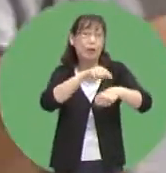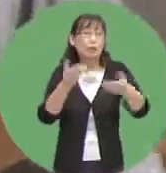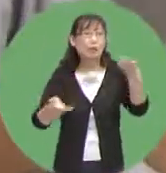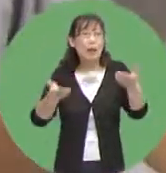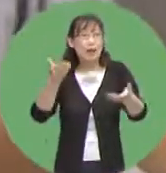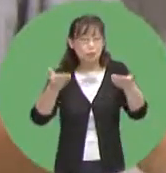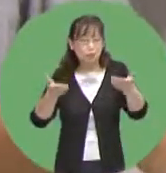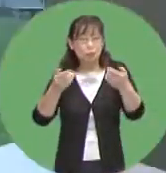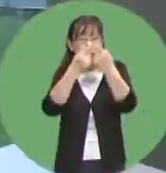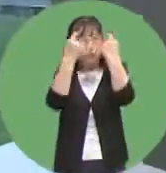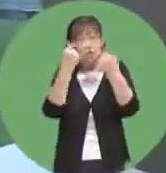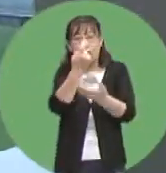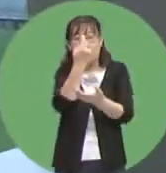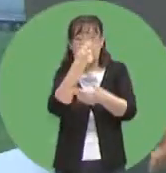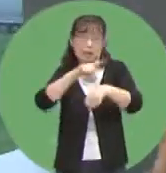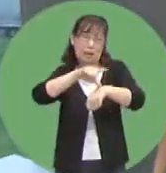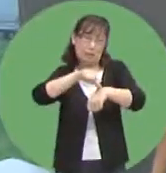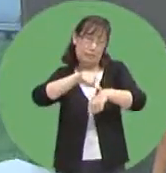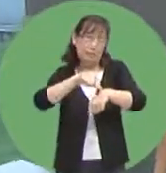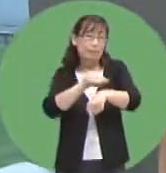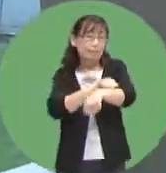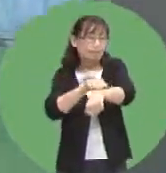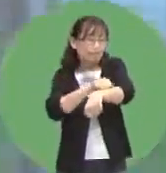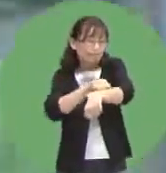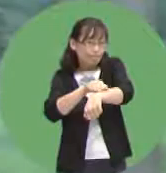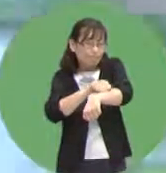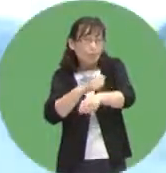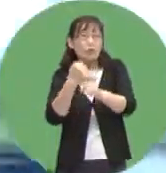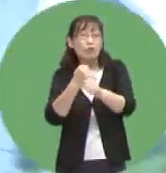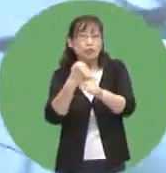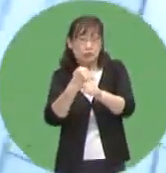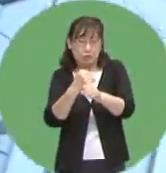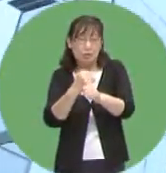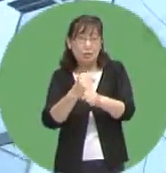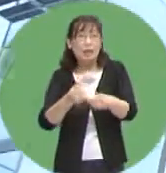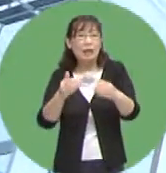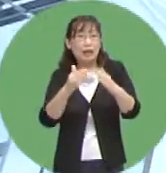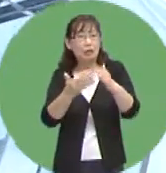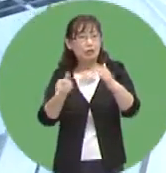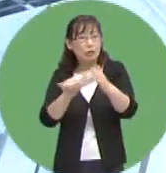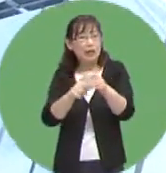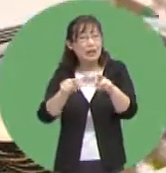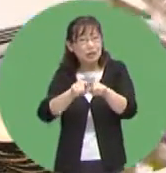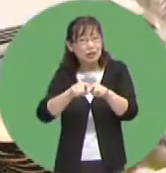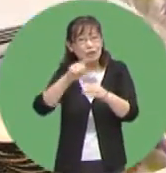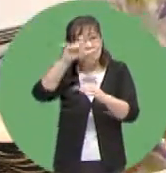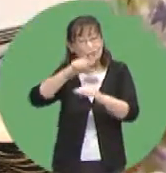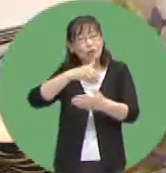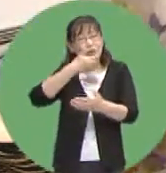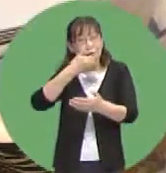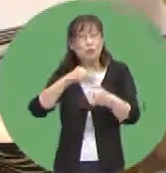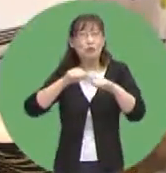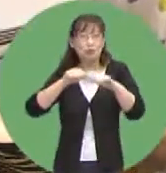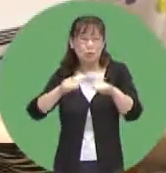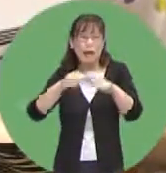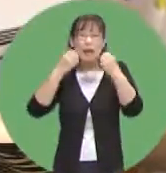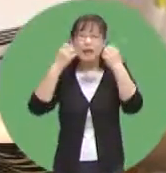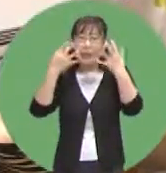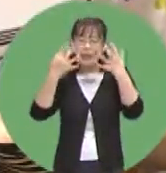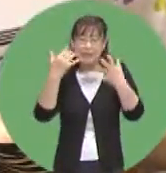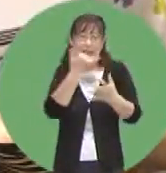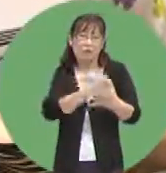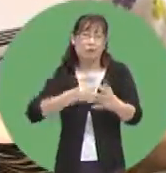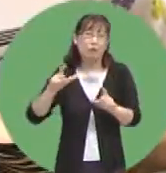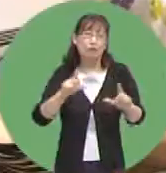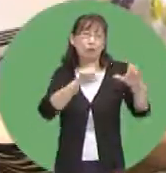か、あるいは家族でね、一緒になって夕刻を迎えるとか、まあ、こうした新しいライフスタイルの転換にしっかりと徳